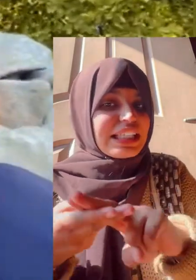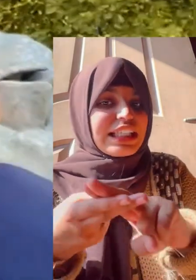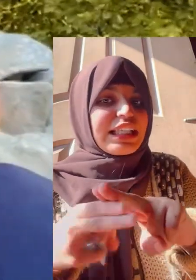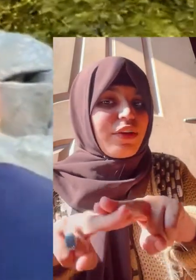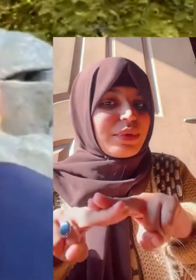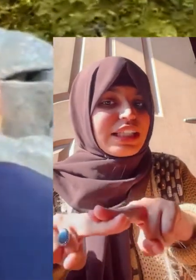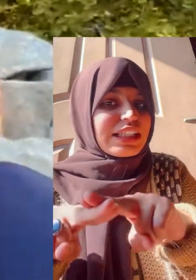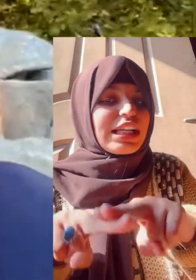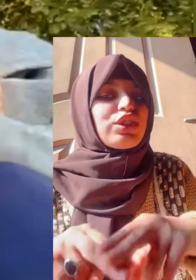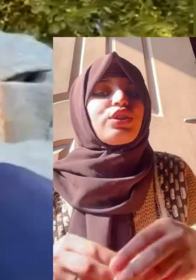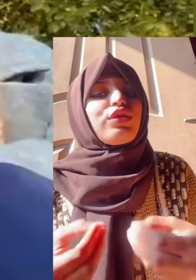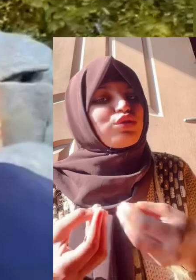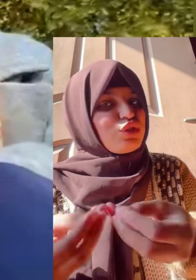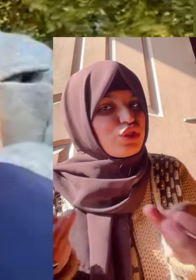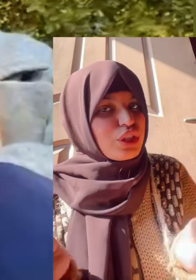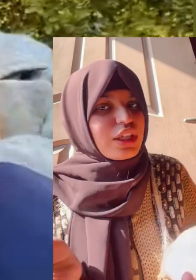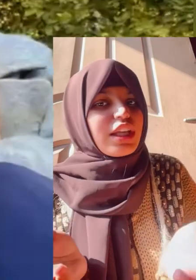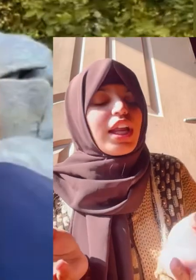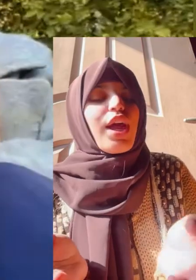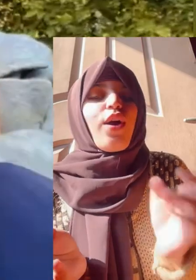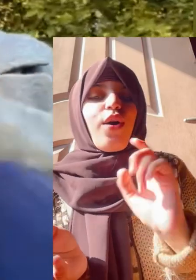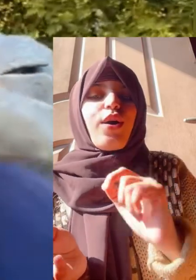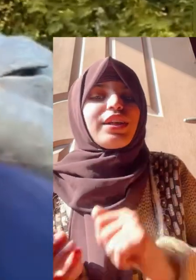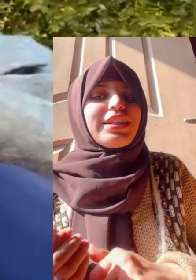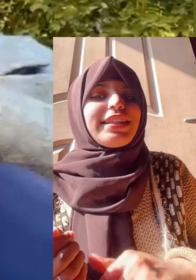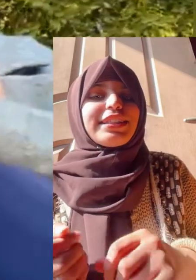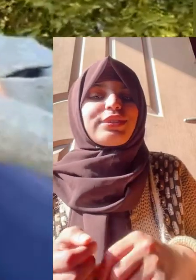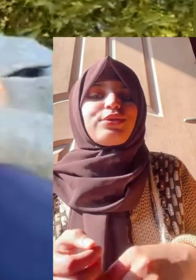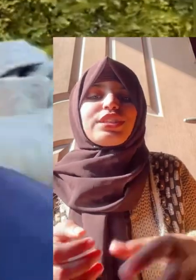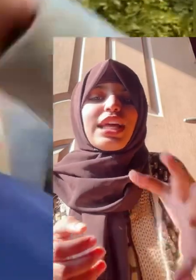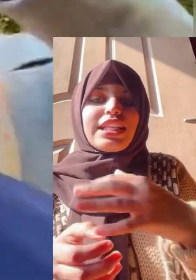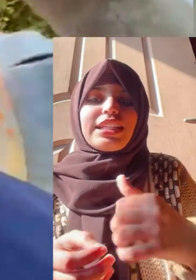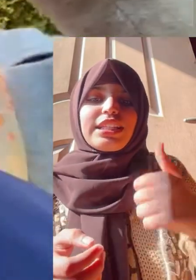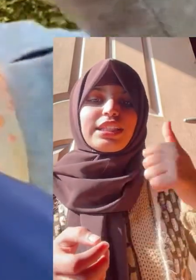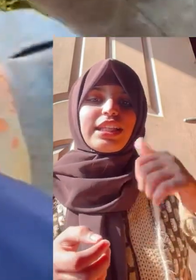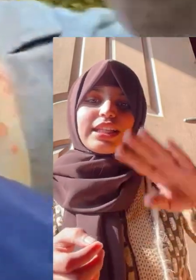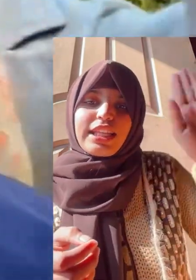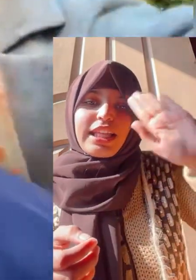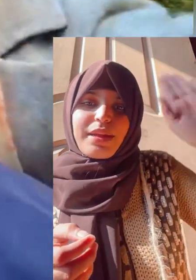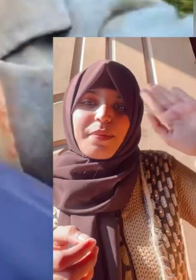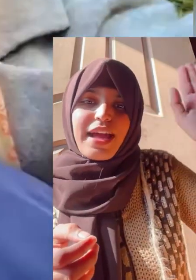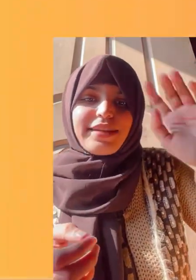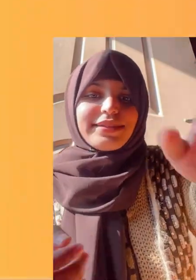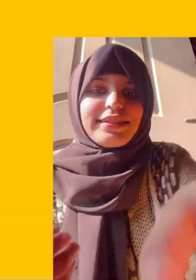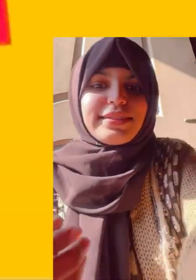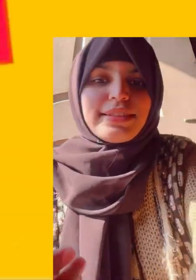भूलें, लाइक भी करें और शेयर ज़्यादा करें। इंशाल्लाह अब हम कंसिस्टेंट हो जाएंगे। बाय।